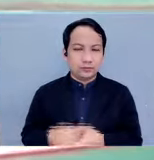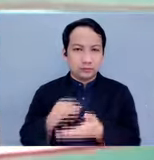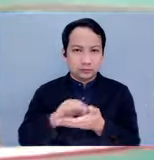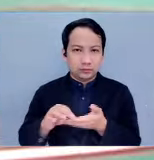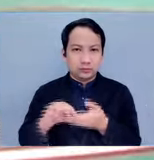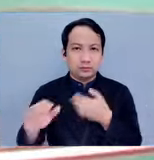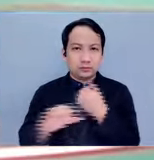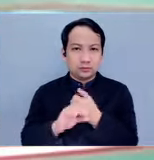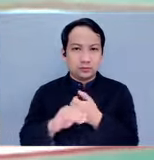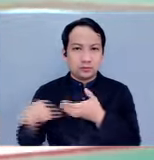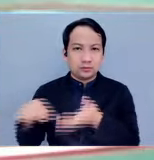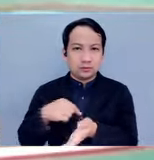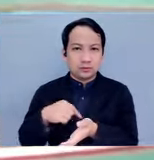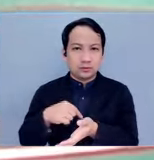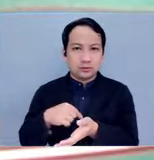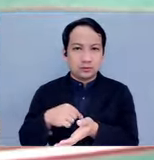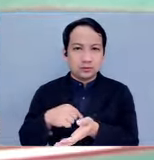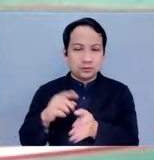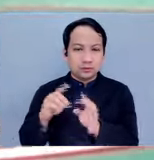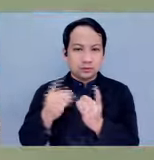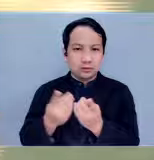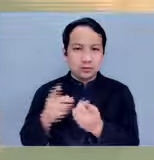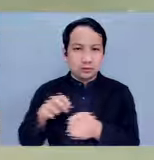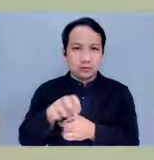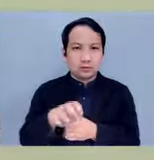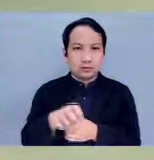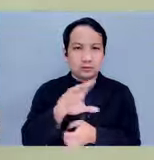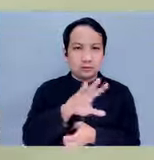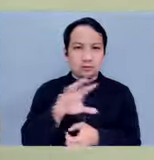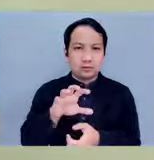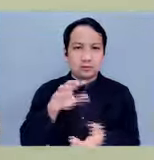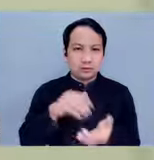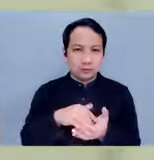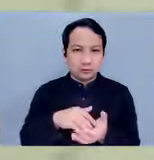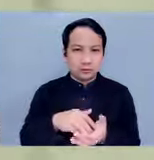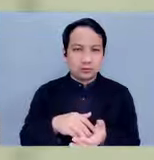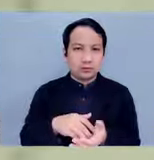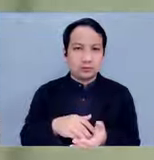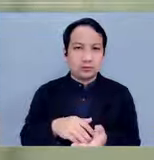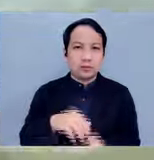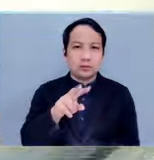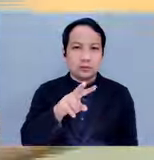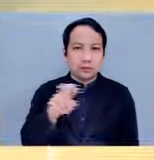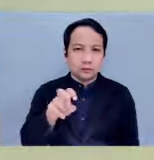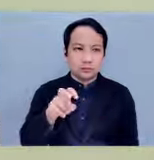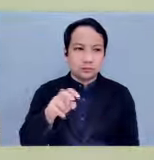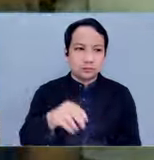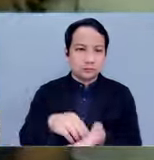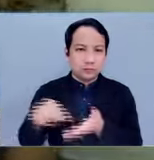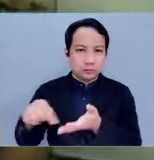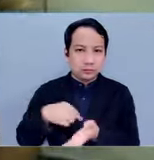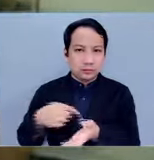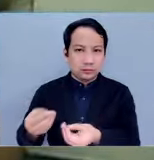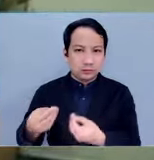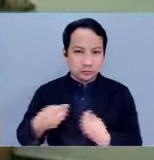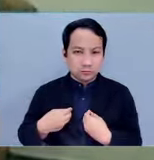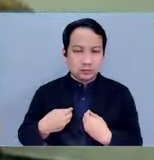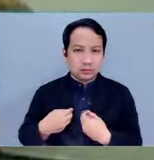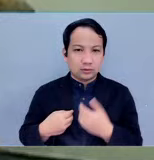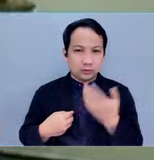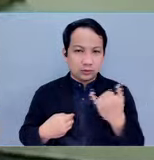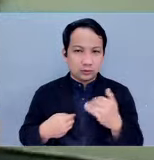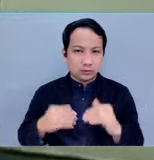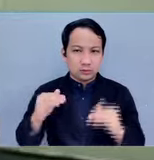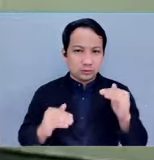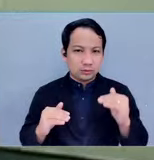babayaran sila ng travel agency ng kalahating milyon. Pero 200,000 pesos lamang ang naibigay sa kanila. Ang balance lang daw ng